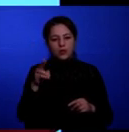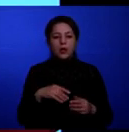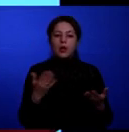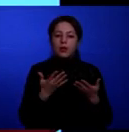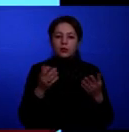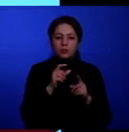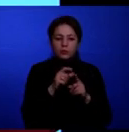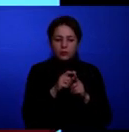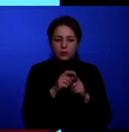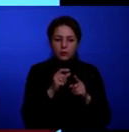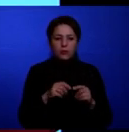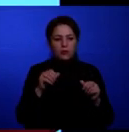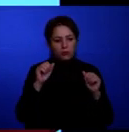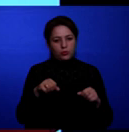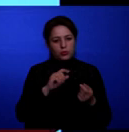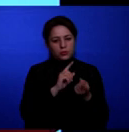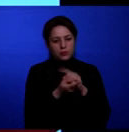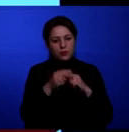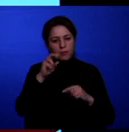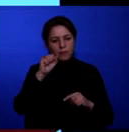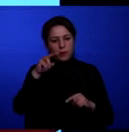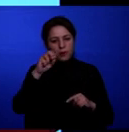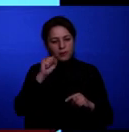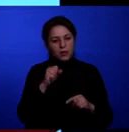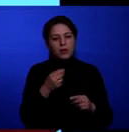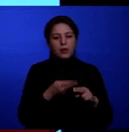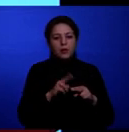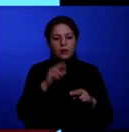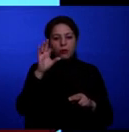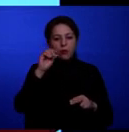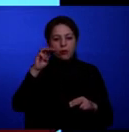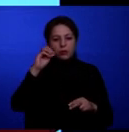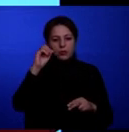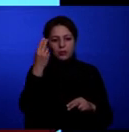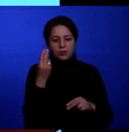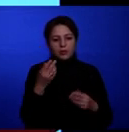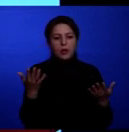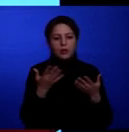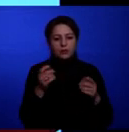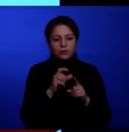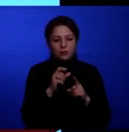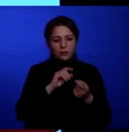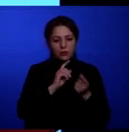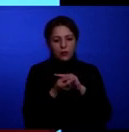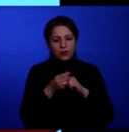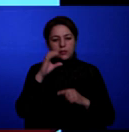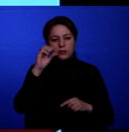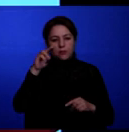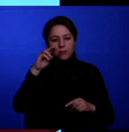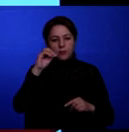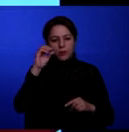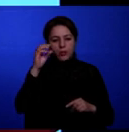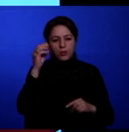заменим когда говорим папа папа это отец каким словом заменим слова спешить